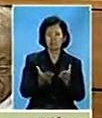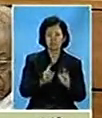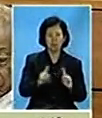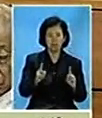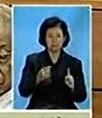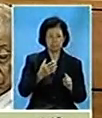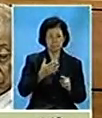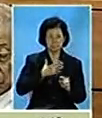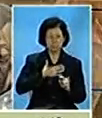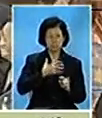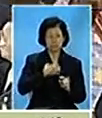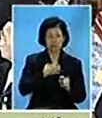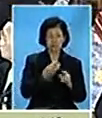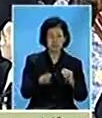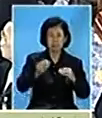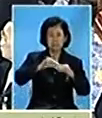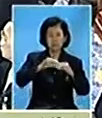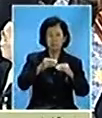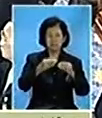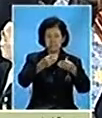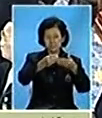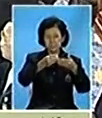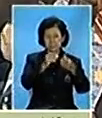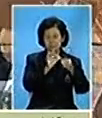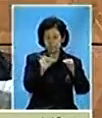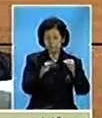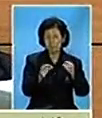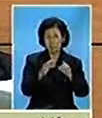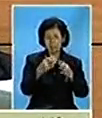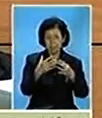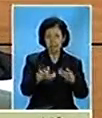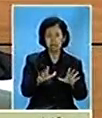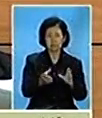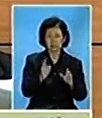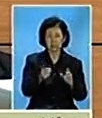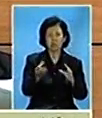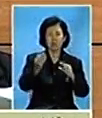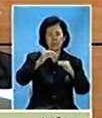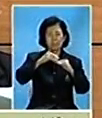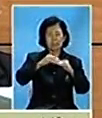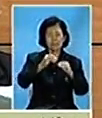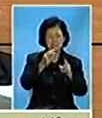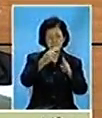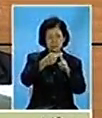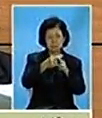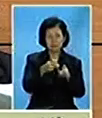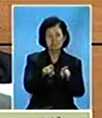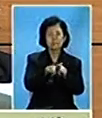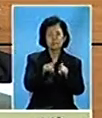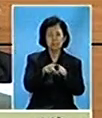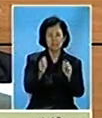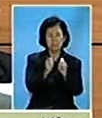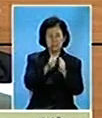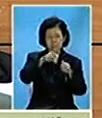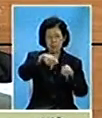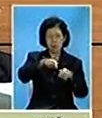การว่าเมื่อเพิ่มตัวเนื้อหาแล้วเนี่ยมันควรจะต้องเพิ่มชื่อให้มันสอดคล้องกับตัวร่างพระบัญญัตินี้นะครับที่